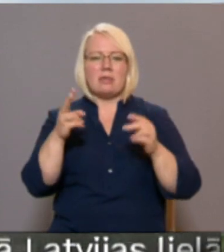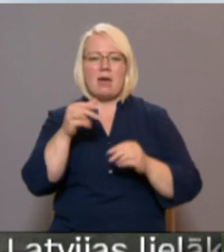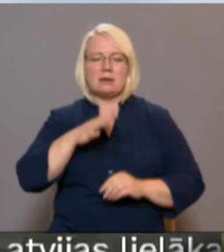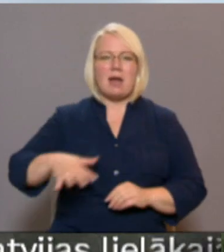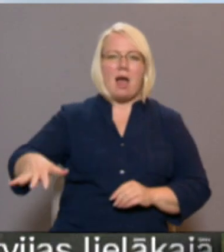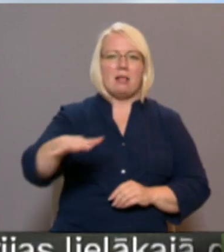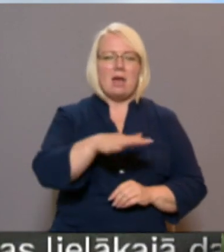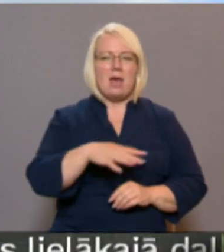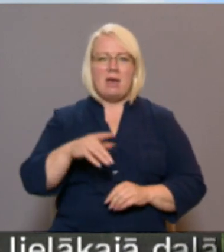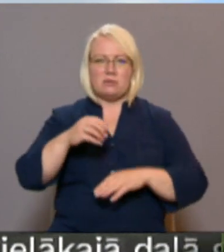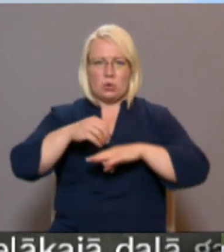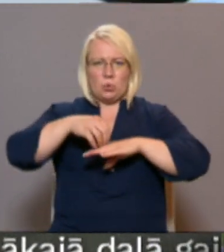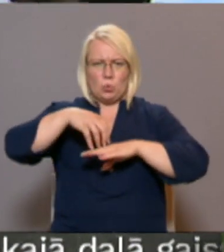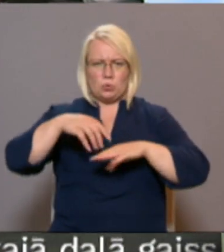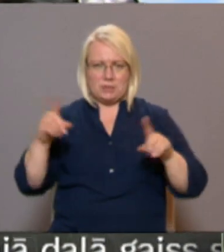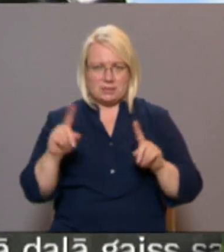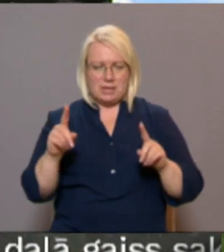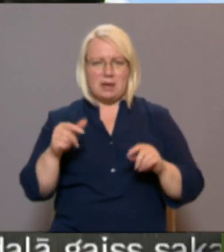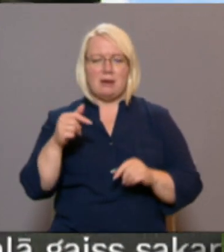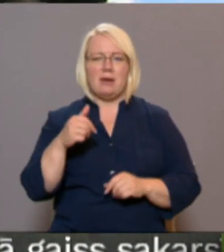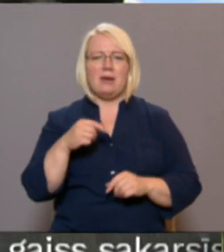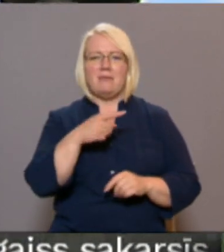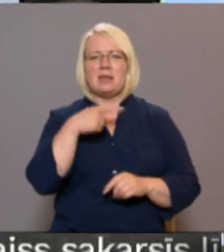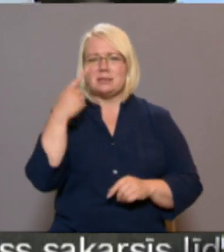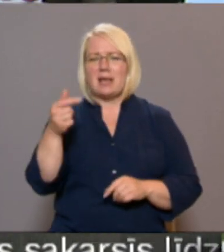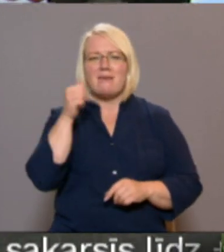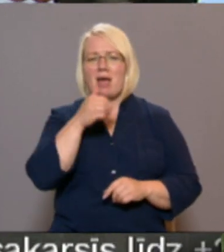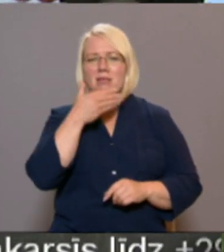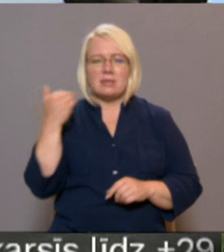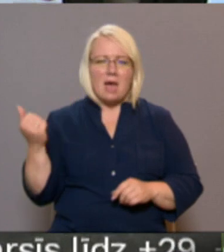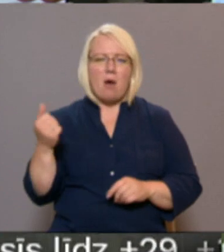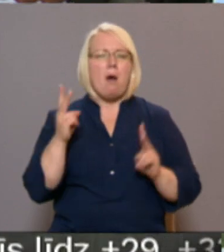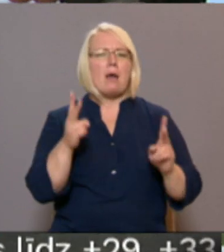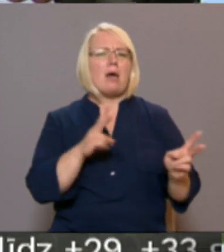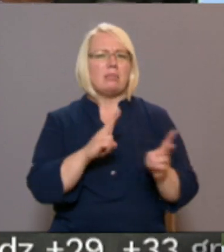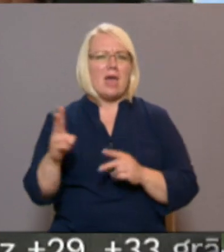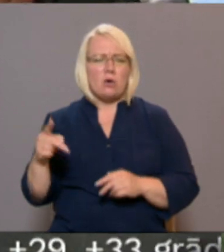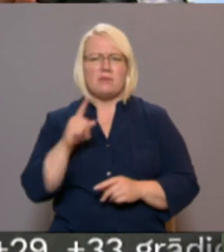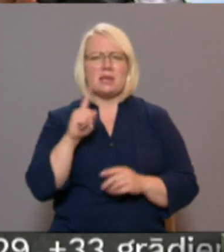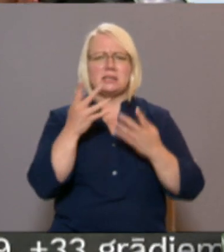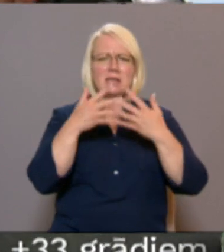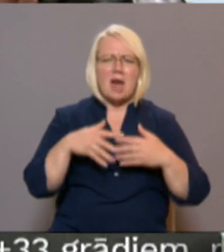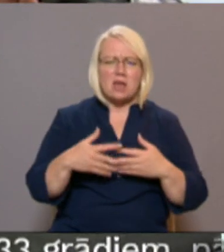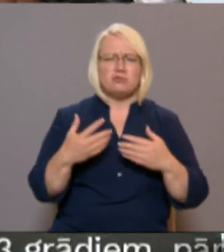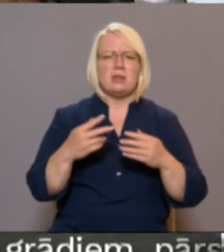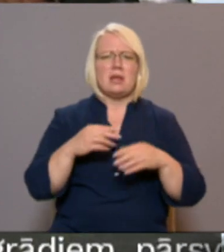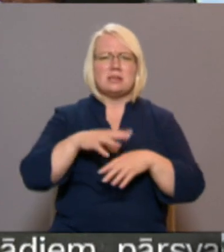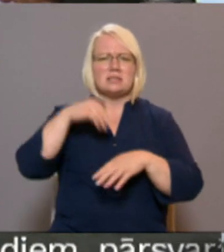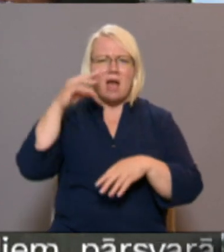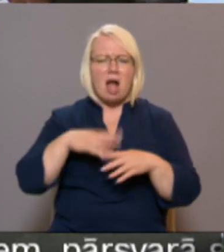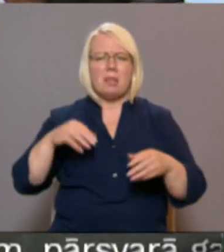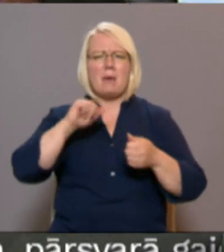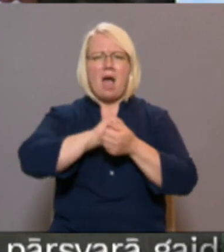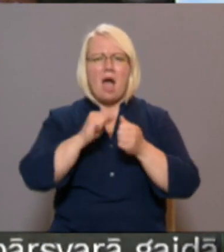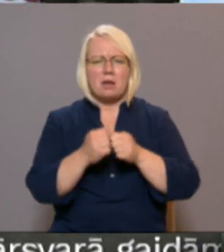nav. Kā ir dejot zālē? Diezgan sarežģīti, gan slīd, gan visādi salmi, akmeņi durās. Tā